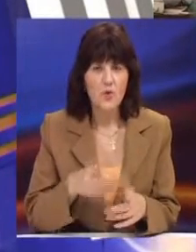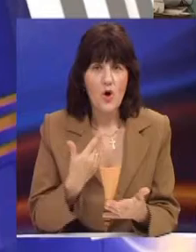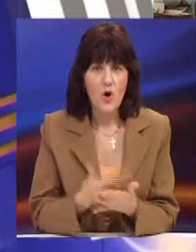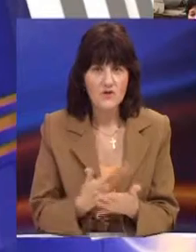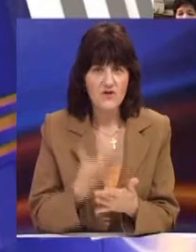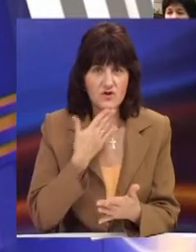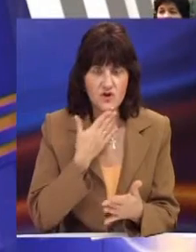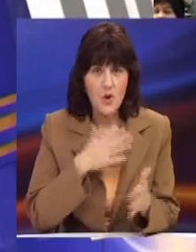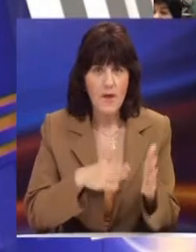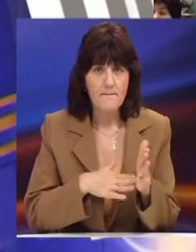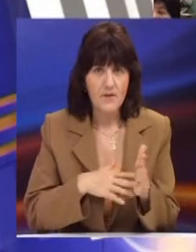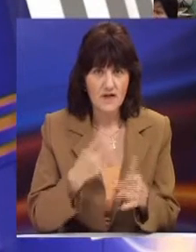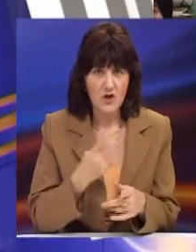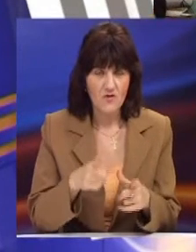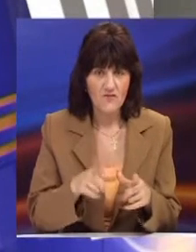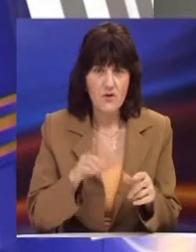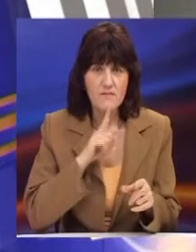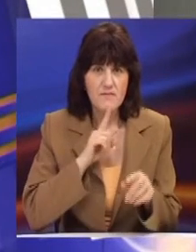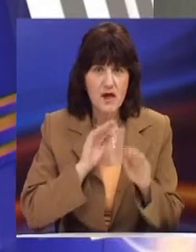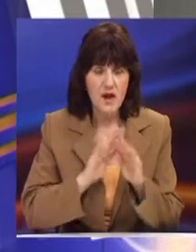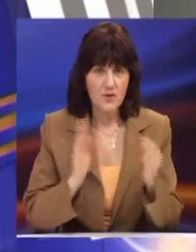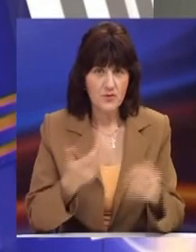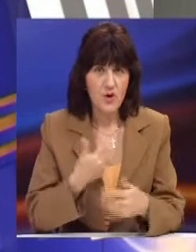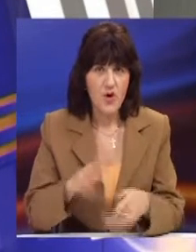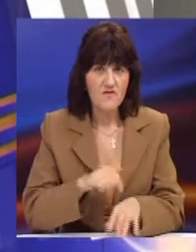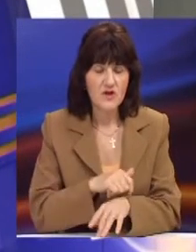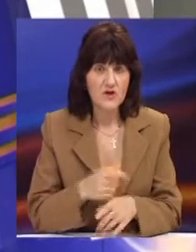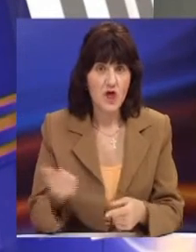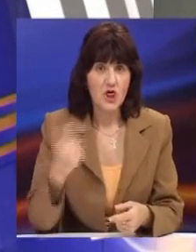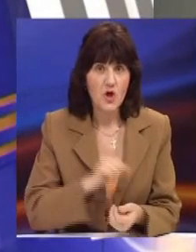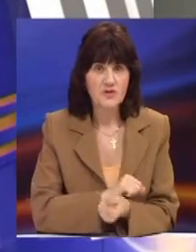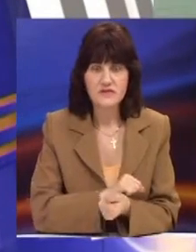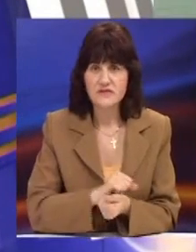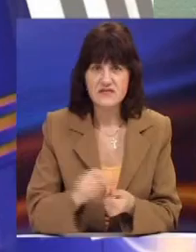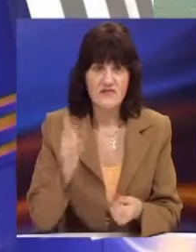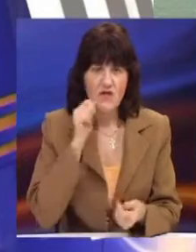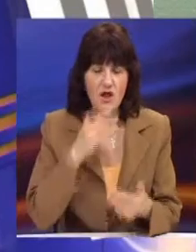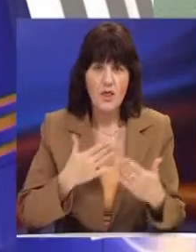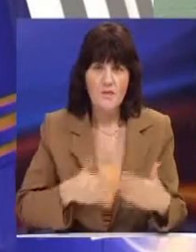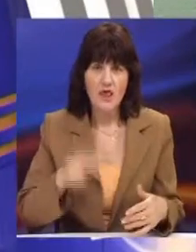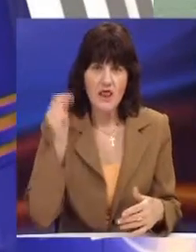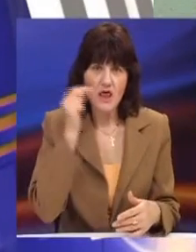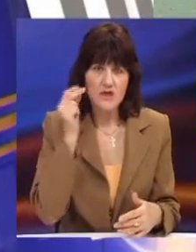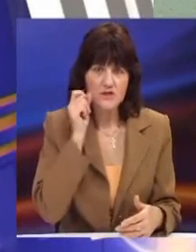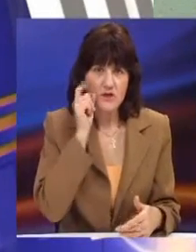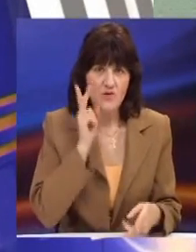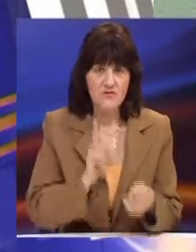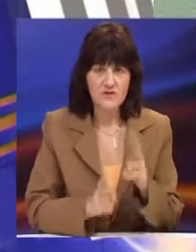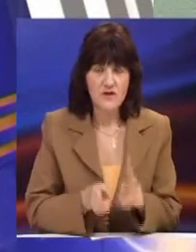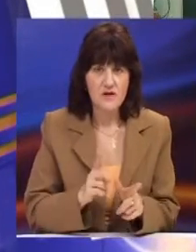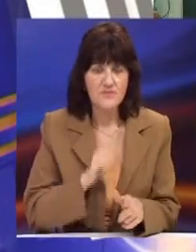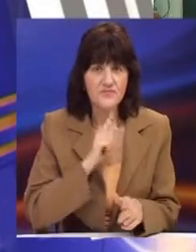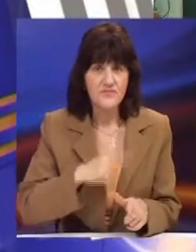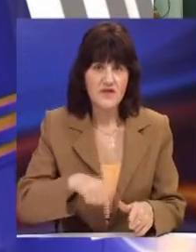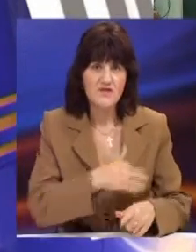Matko Vuković prošlog mjeseca u jednom malobrojnom odjeljenju na otvoreni čas došli su svi roditelji. To je bilo prijatno iskustvo kako za učiteljicu, tako